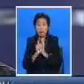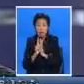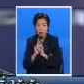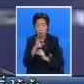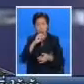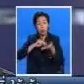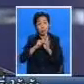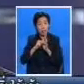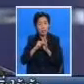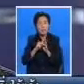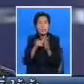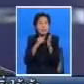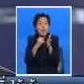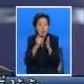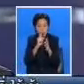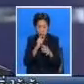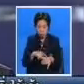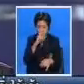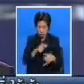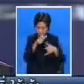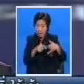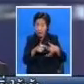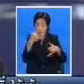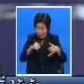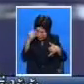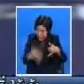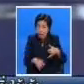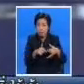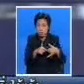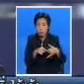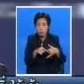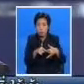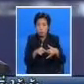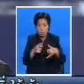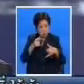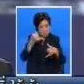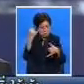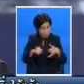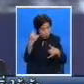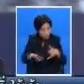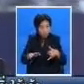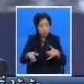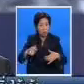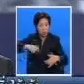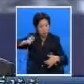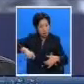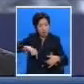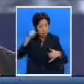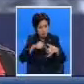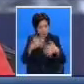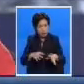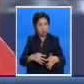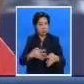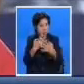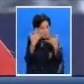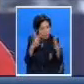ว่าคนทำผิดน่ะผิดไปแล้วอ่ะนะครับแล้วก็จะต้องลงถูกลงโทษหรือถูกลงโทษแล้วก็เดือดร้อน